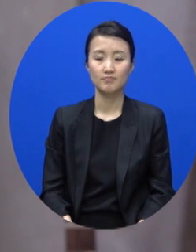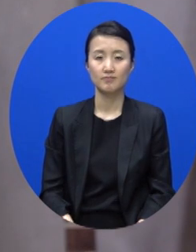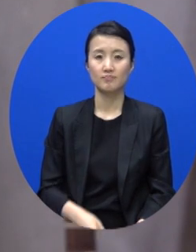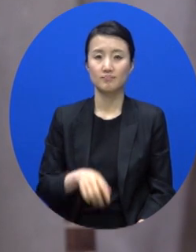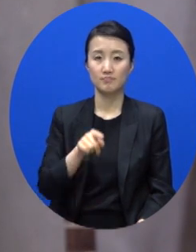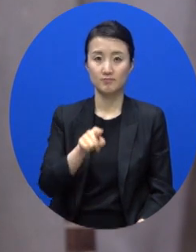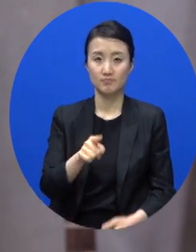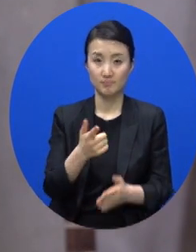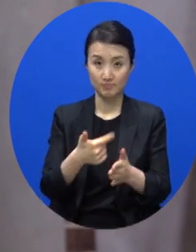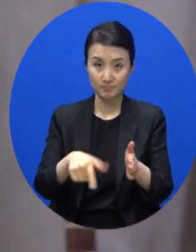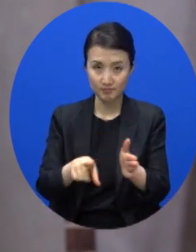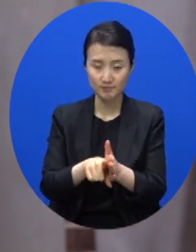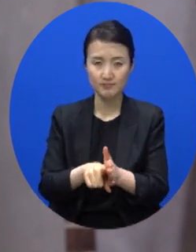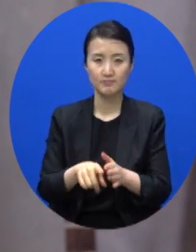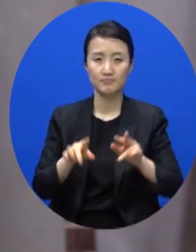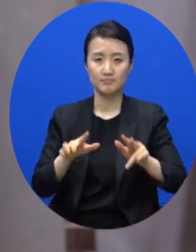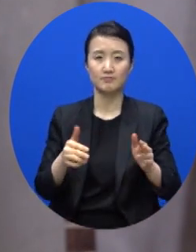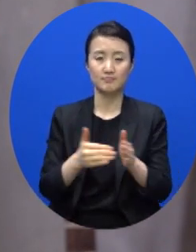그동안 삶을 통해